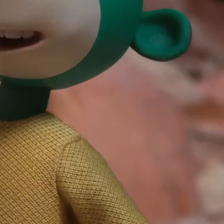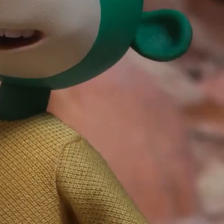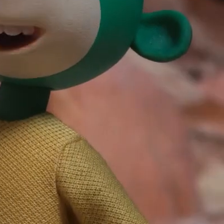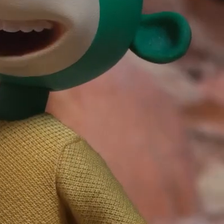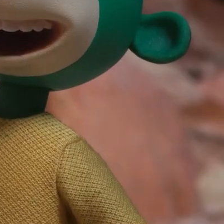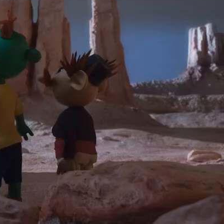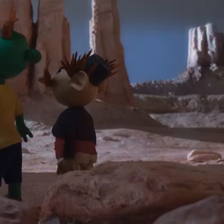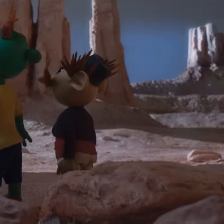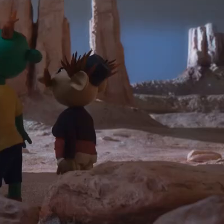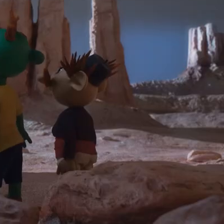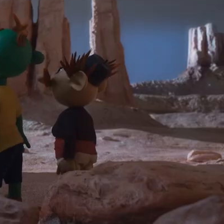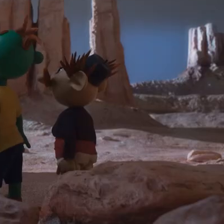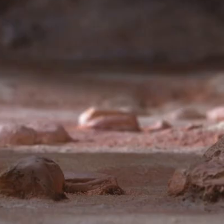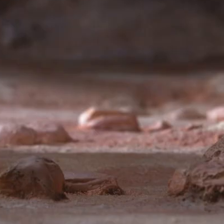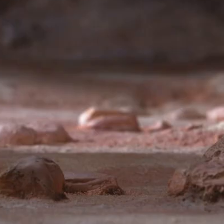Wow!